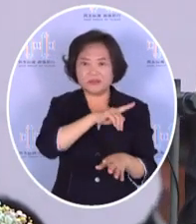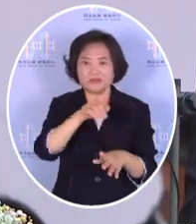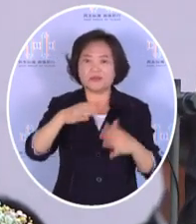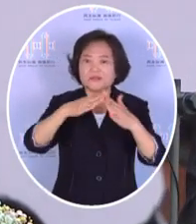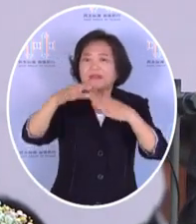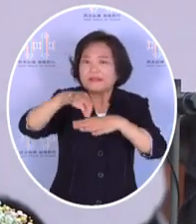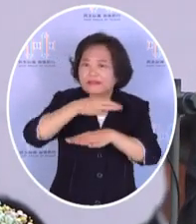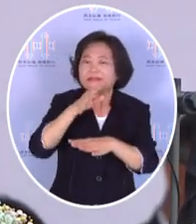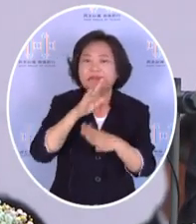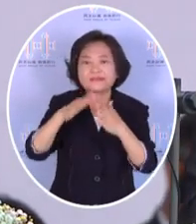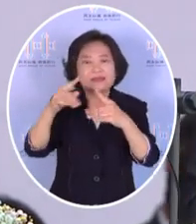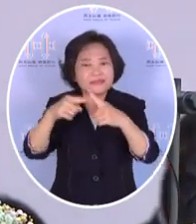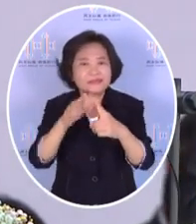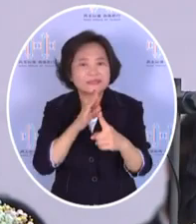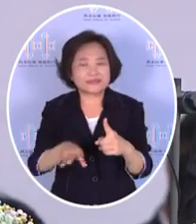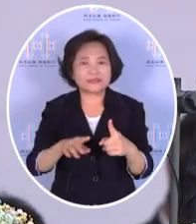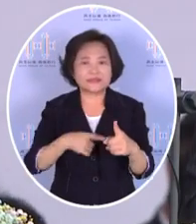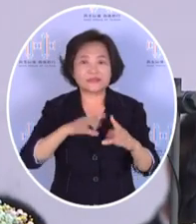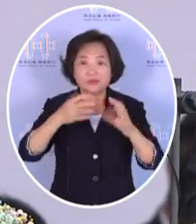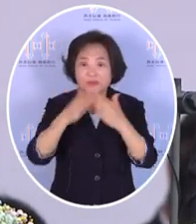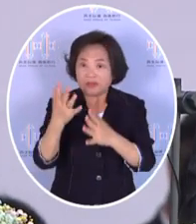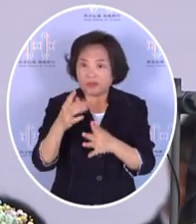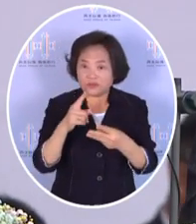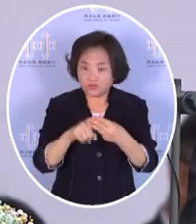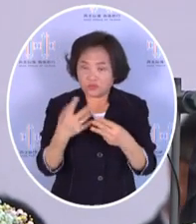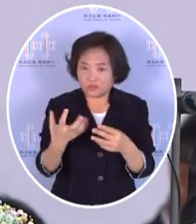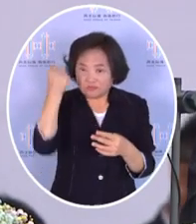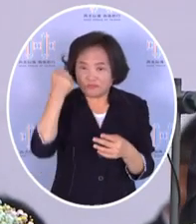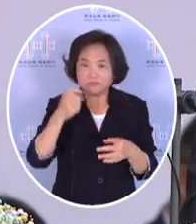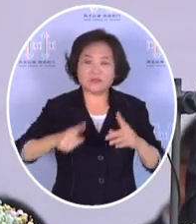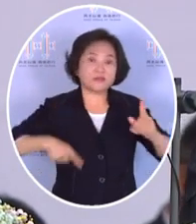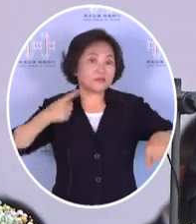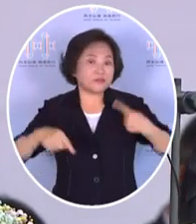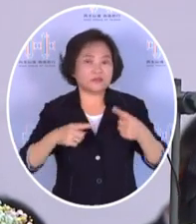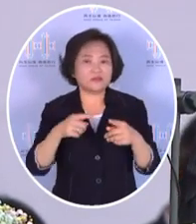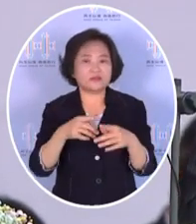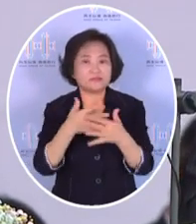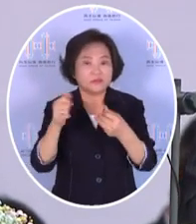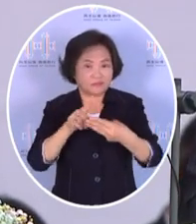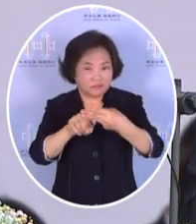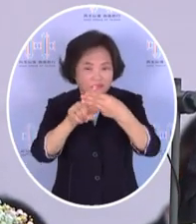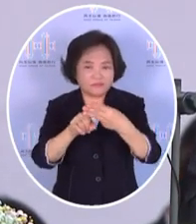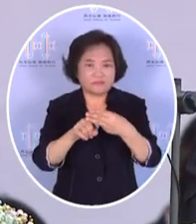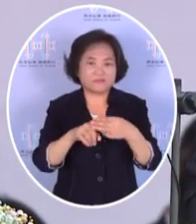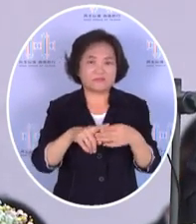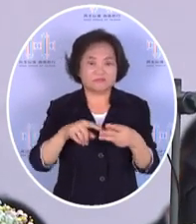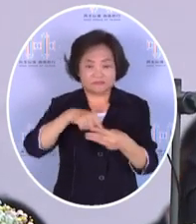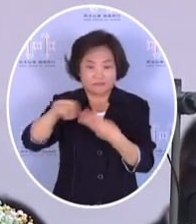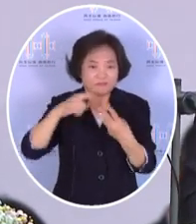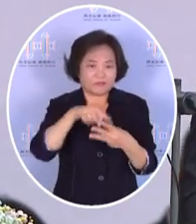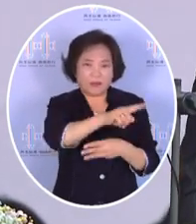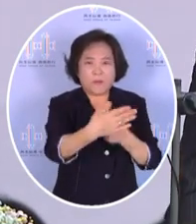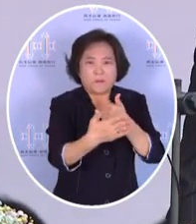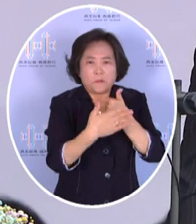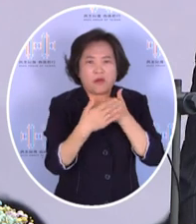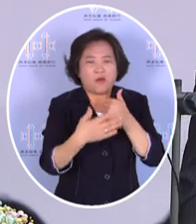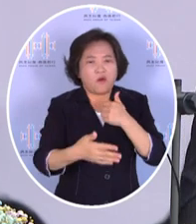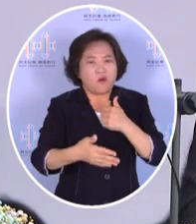人，也是国家主权、自由、民主最强的后盾。